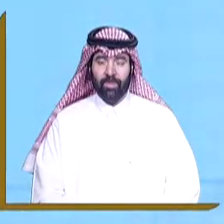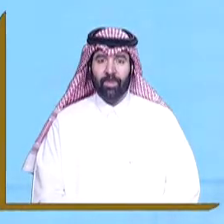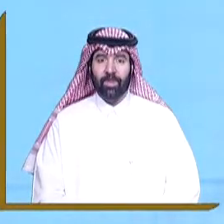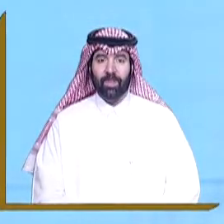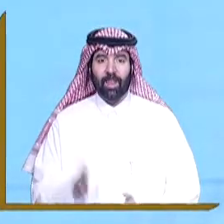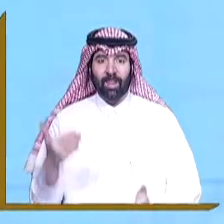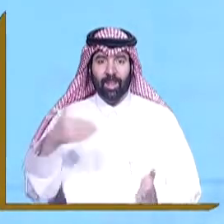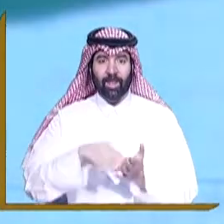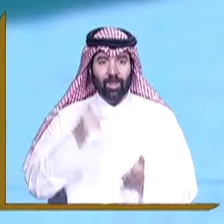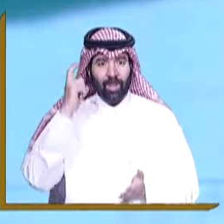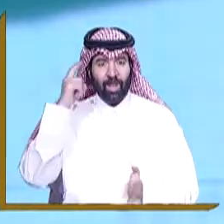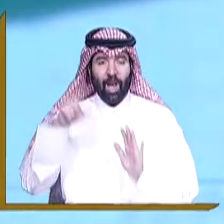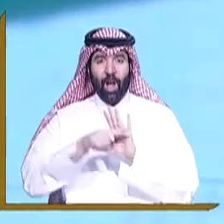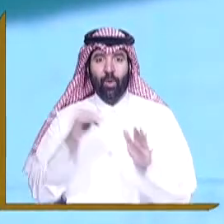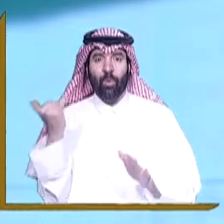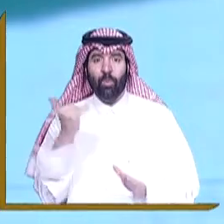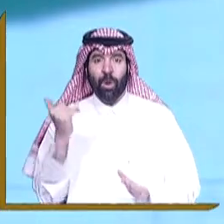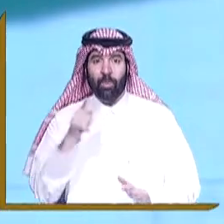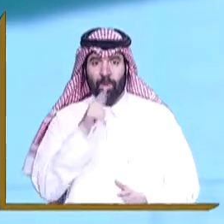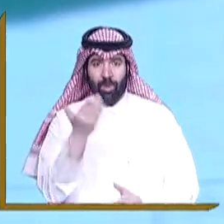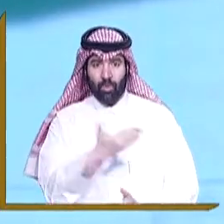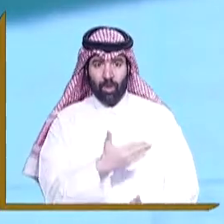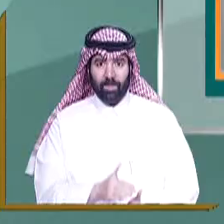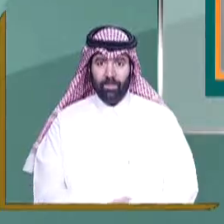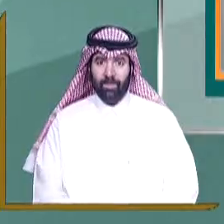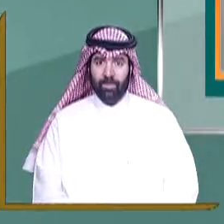نشرتنا انتهت، وهذا تذكير لأبرز ما جاء فيها.